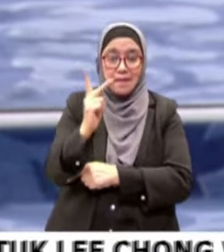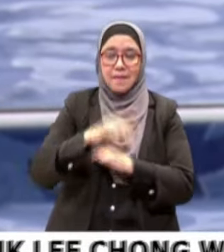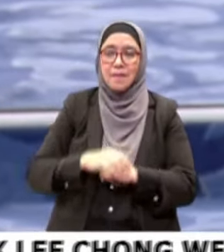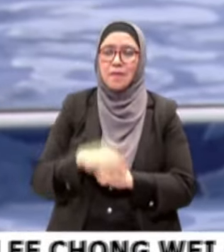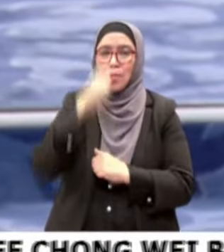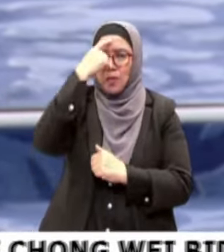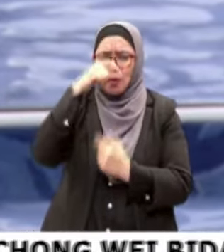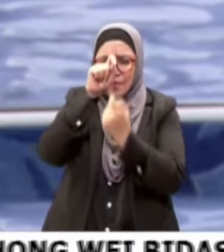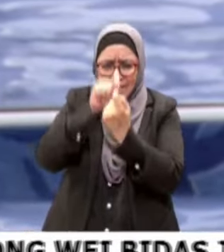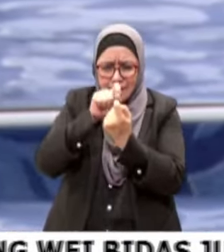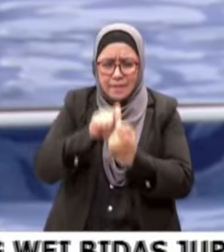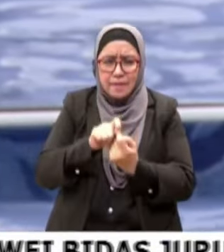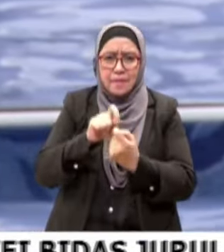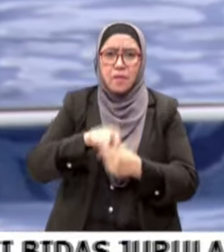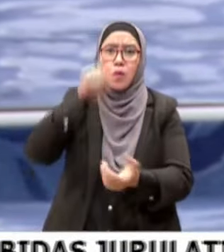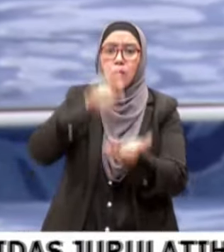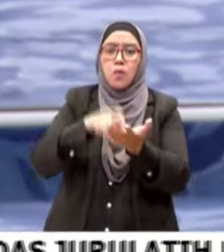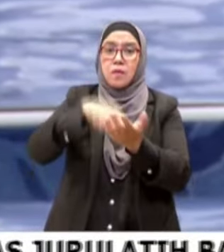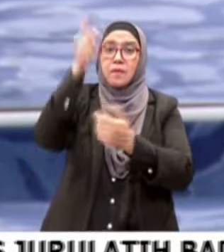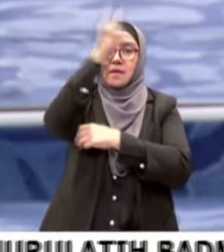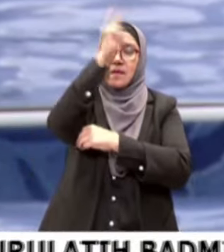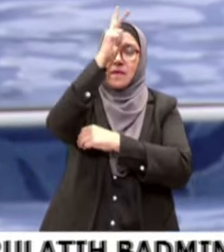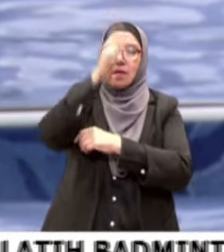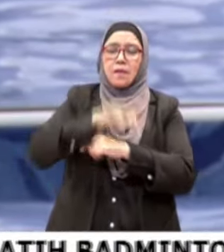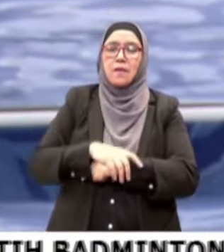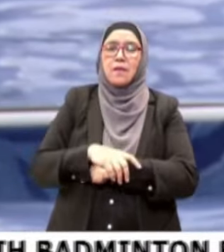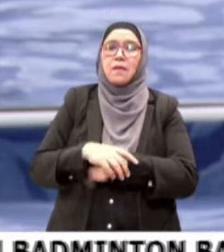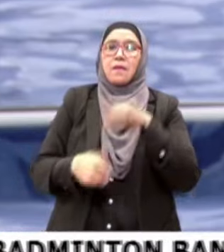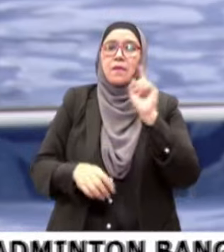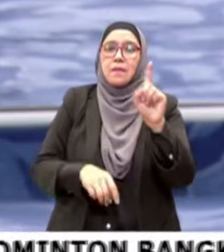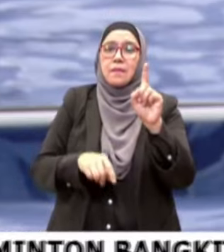hutang kerajaan Inilah satu 0796